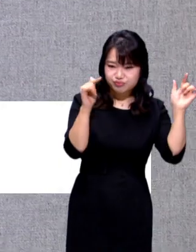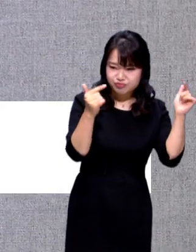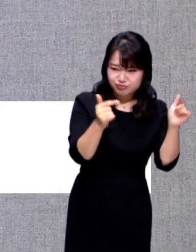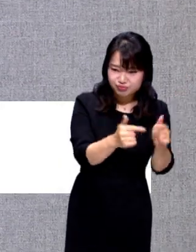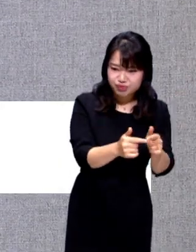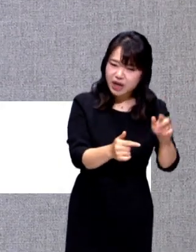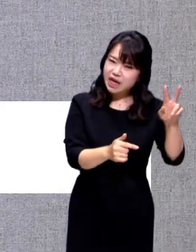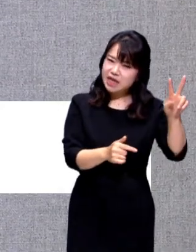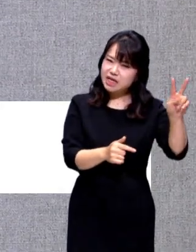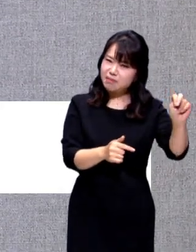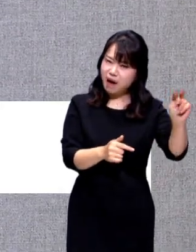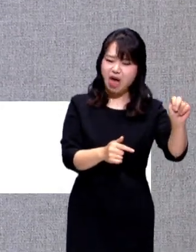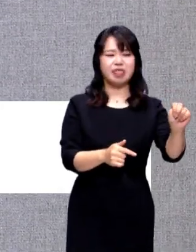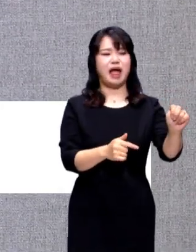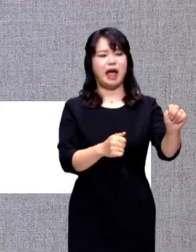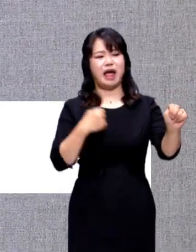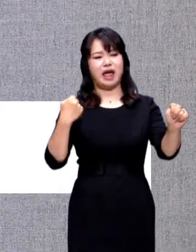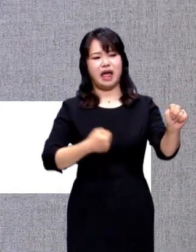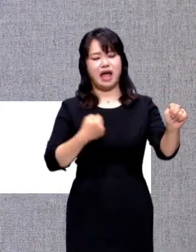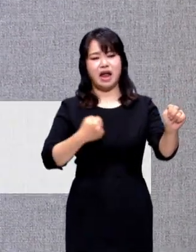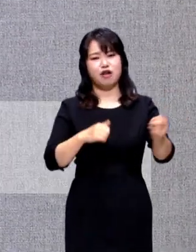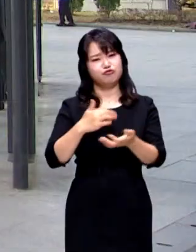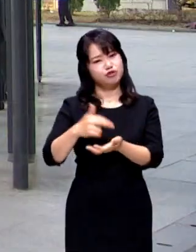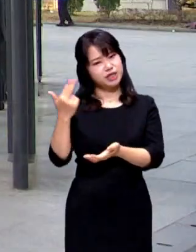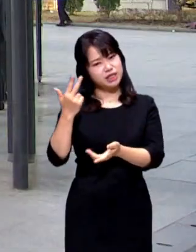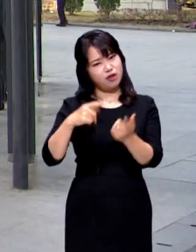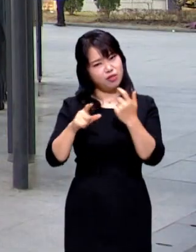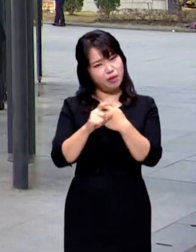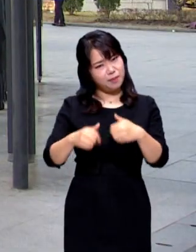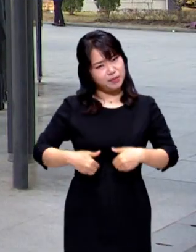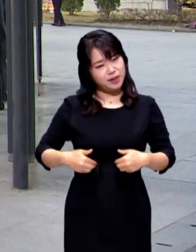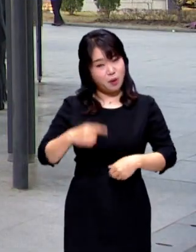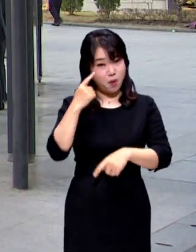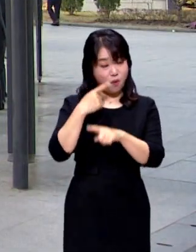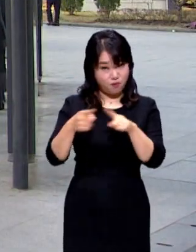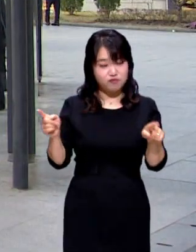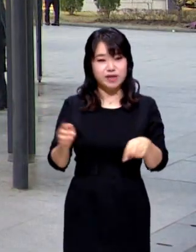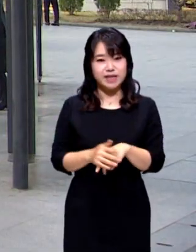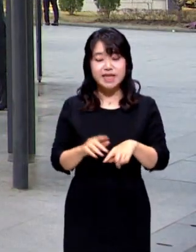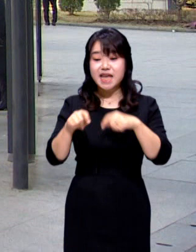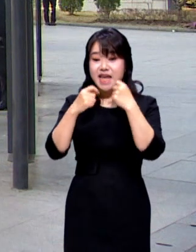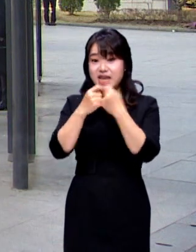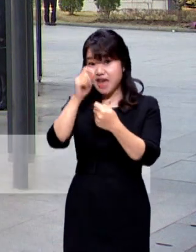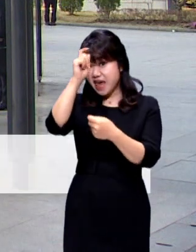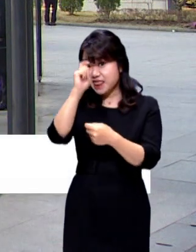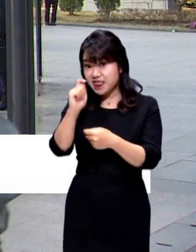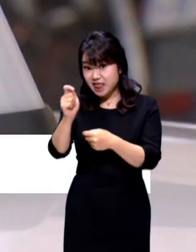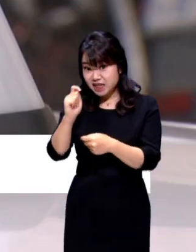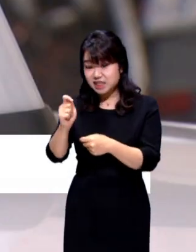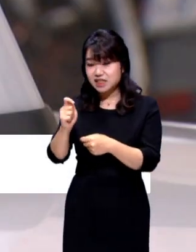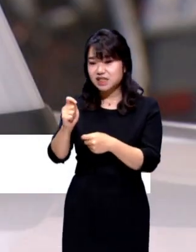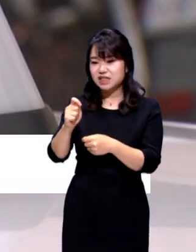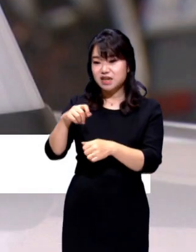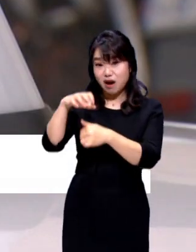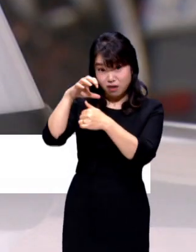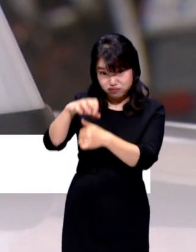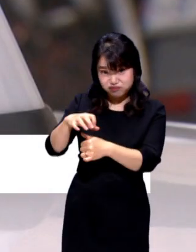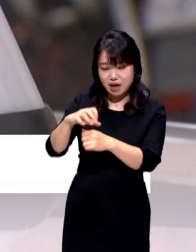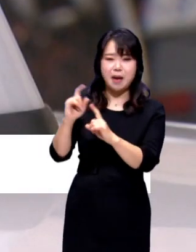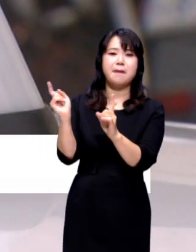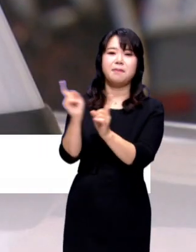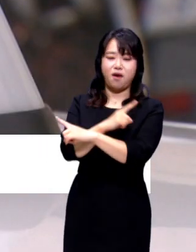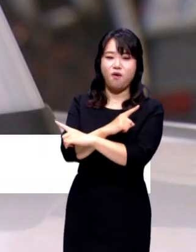대가 부족한 현상이 발생을 하고 있습니다. 개인 택시 부재를 전면 해제하고 야간조를